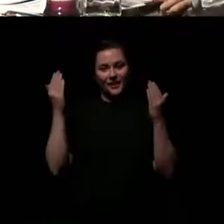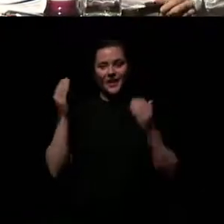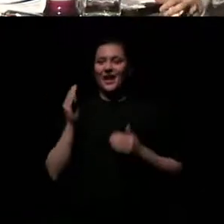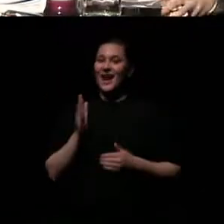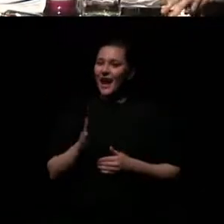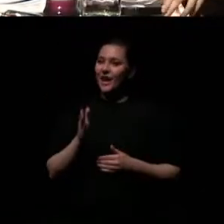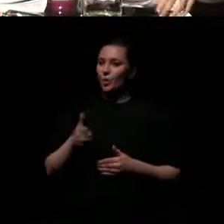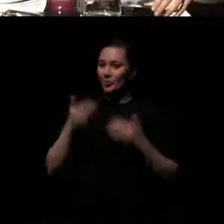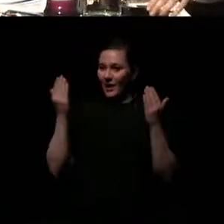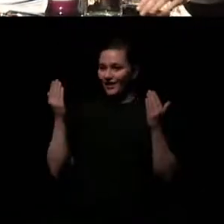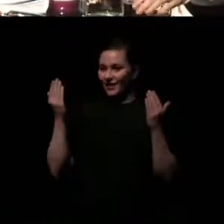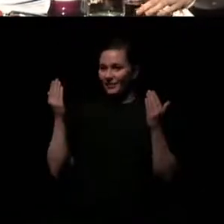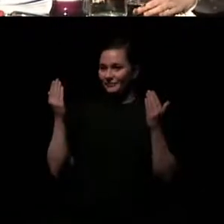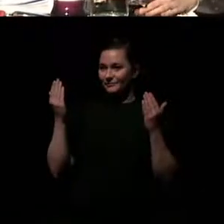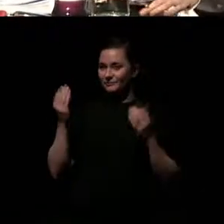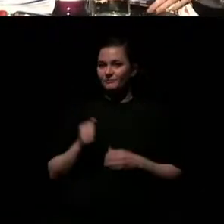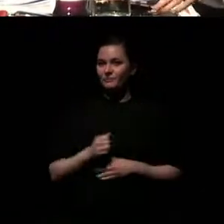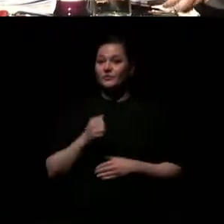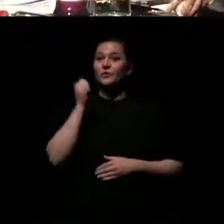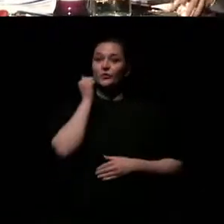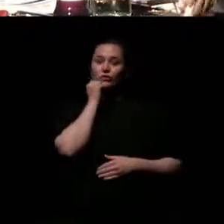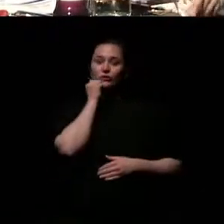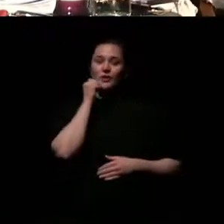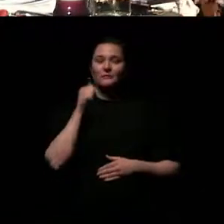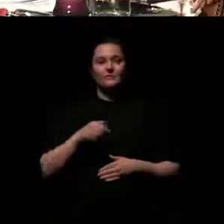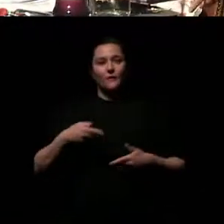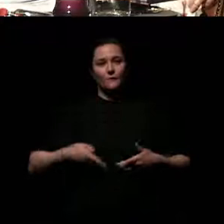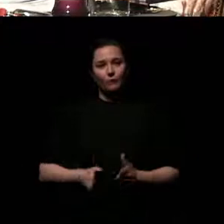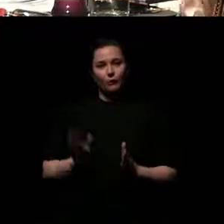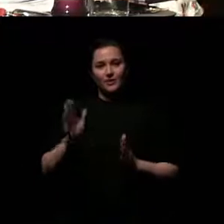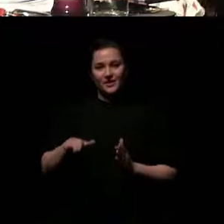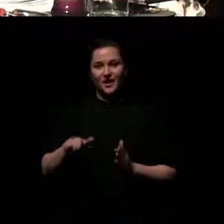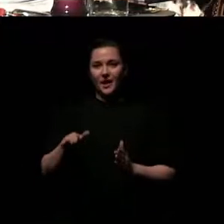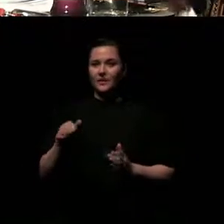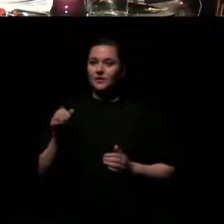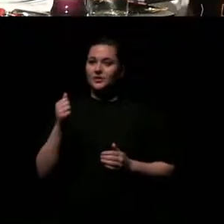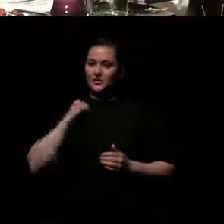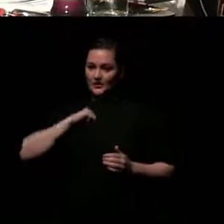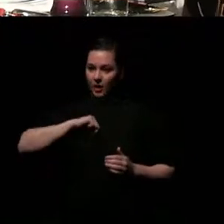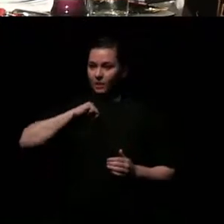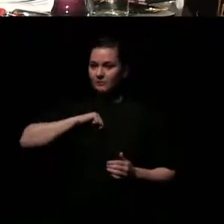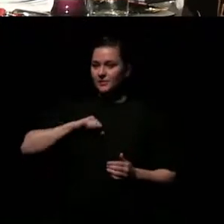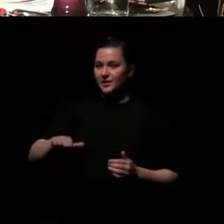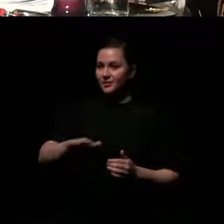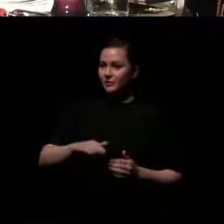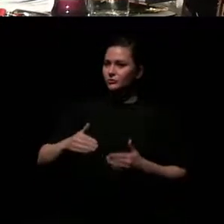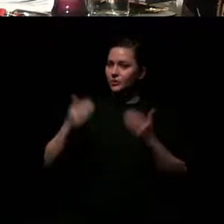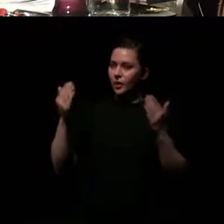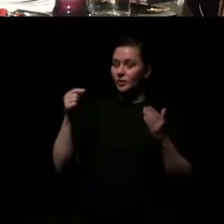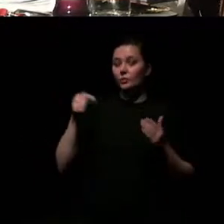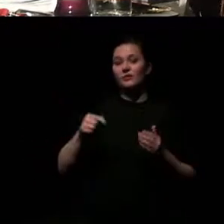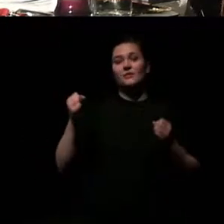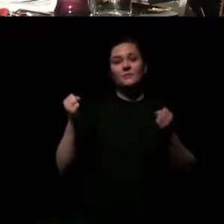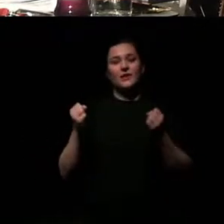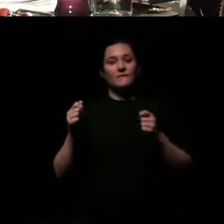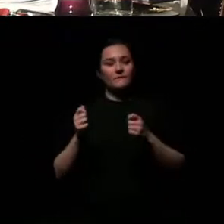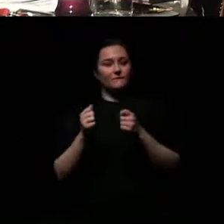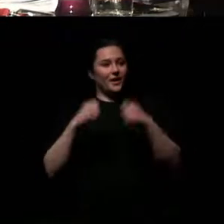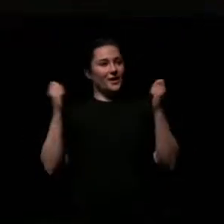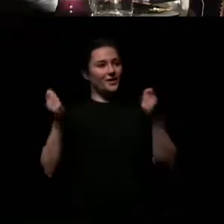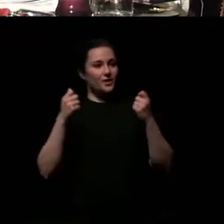dagen. Trondheim da er fødestaden til den samiske nasjonaldagen som blir feiret på tvers av landegrensene i